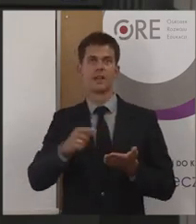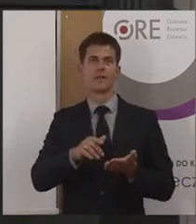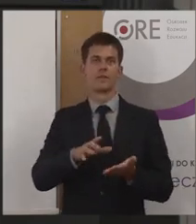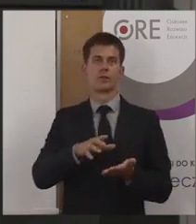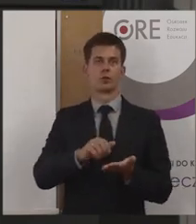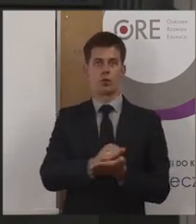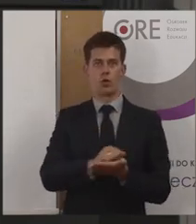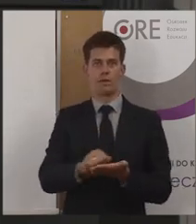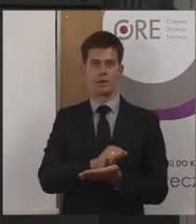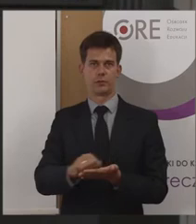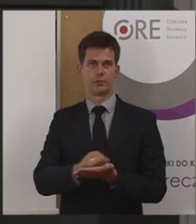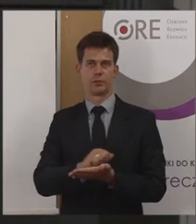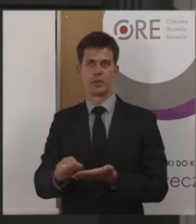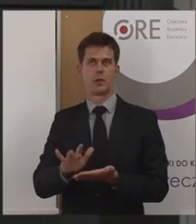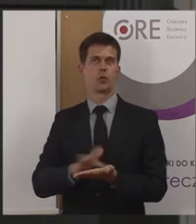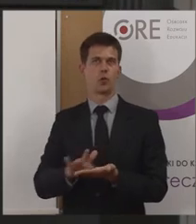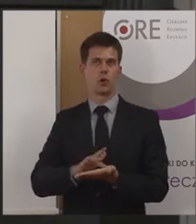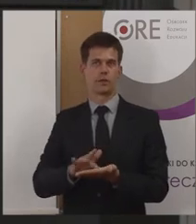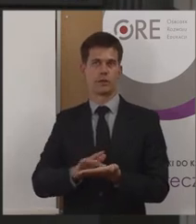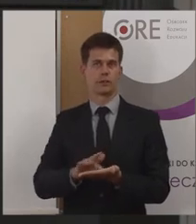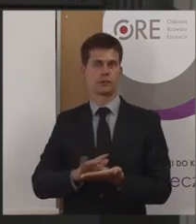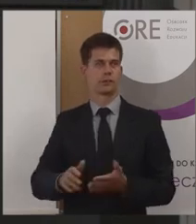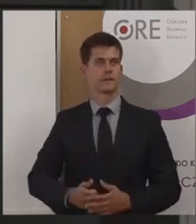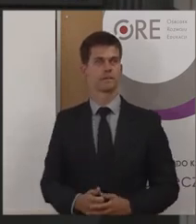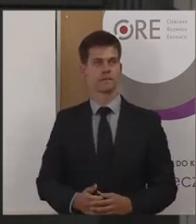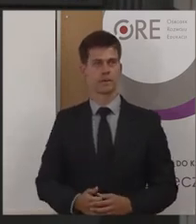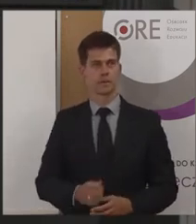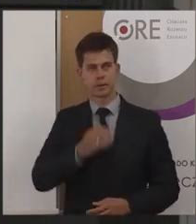dziecku niewidomemu na przykład na drukarce brajlowskiej?